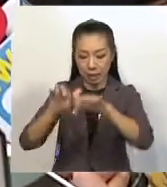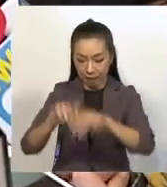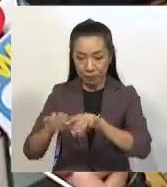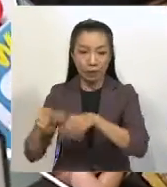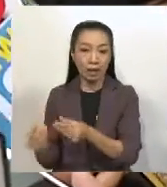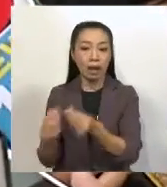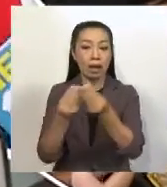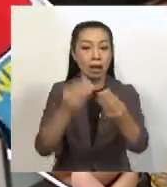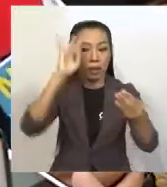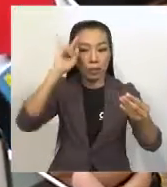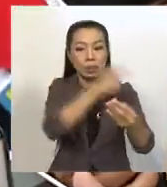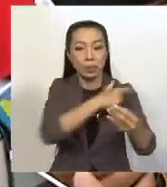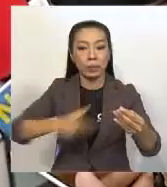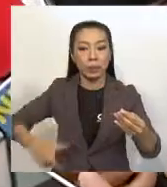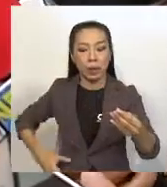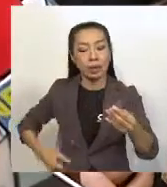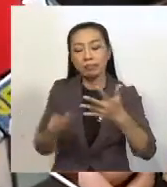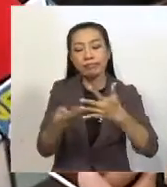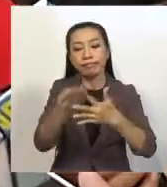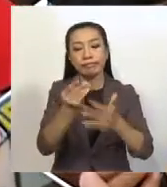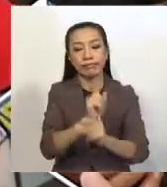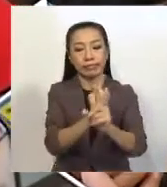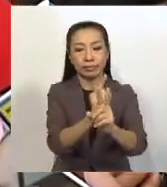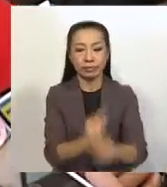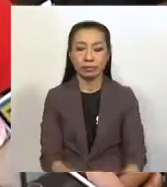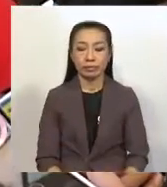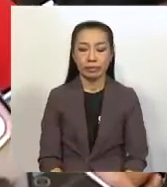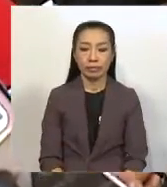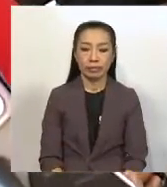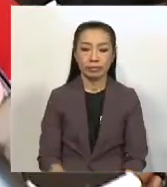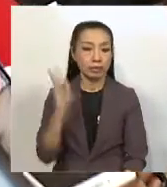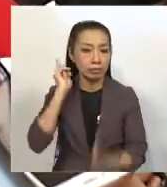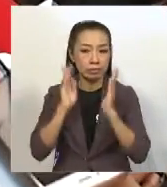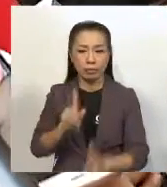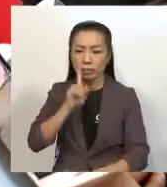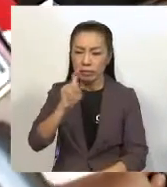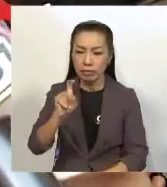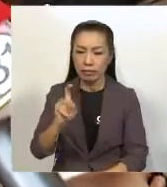าคมทุนตามขั้นตอนต่อไปครับ ท่านนายกได้กำชับ